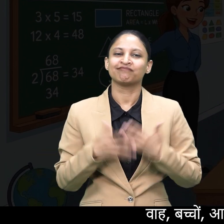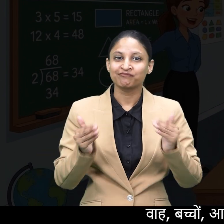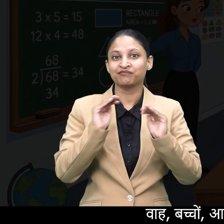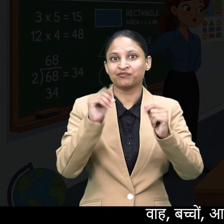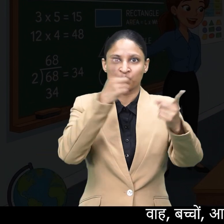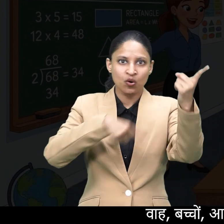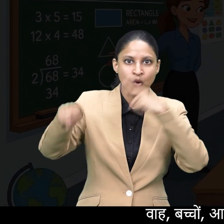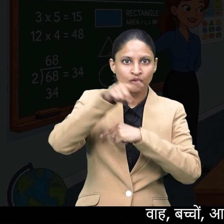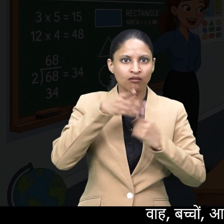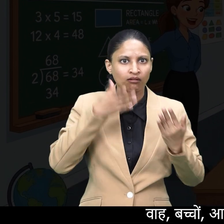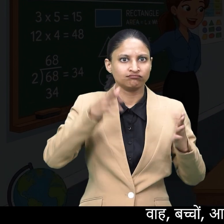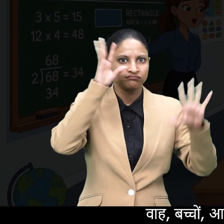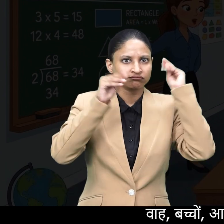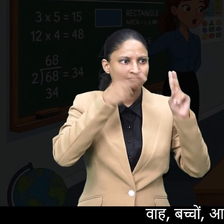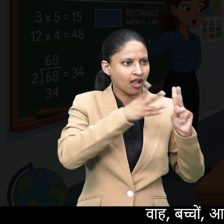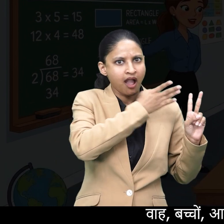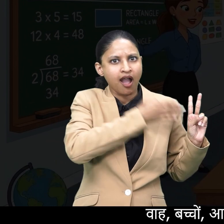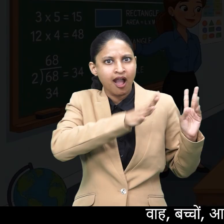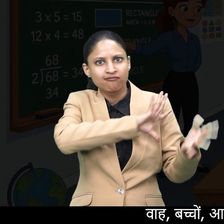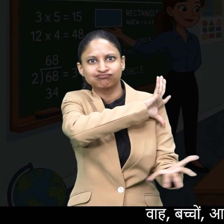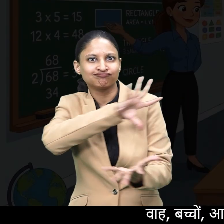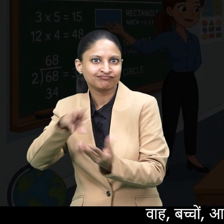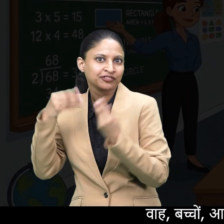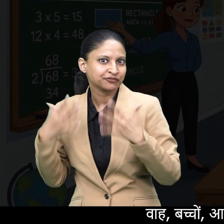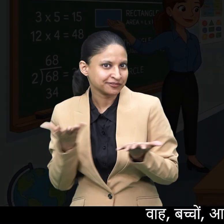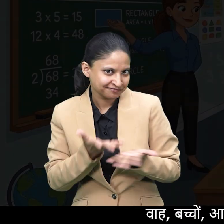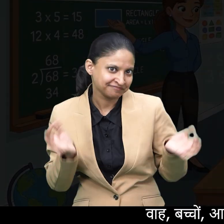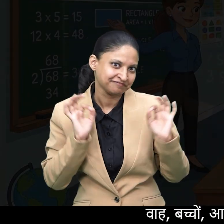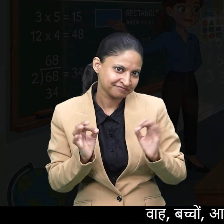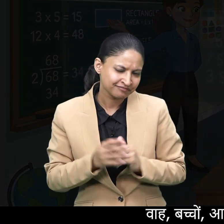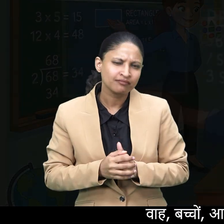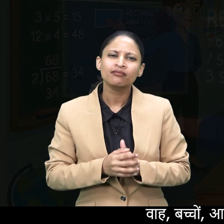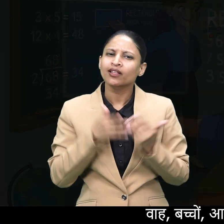वाह बच्चों, आज क्या सफर रहा। हमने सीखा कि